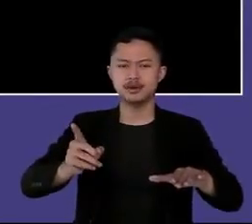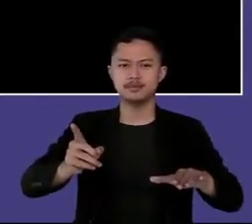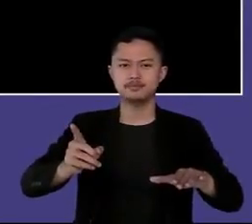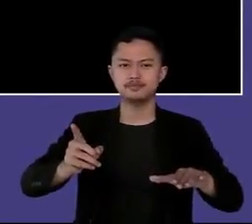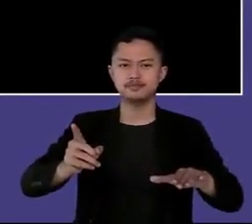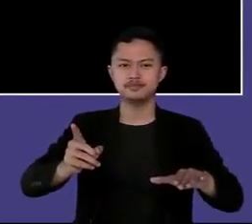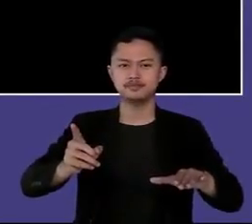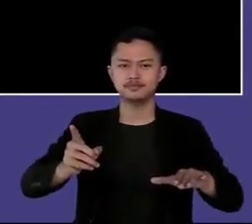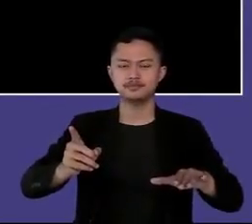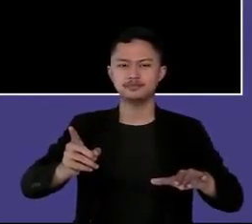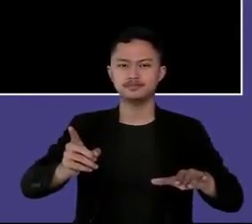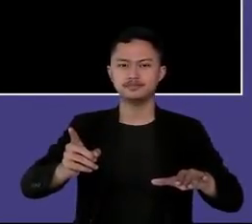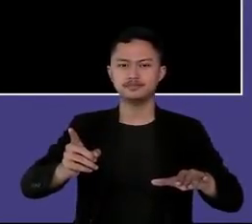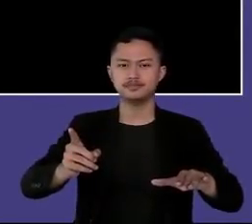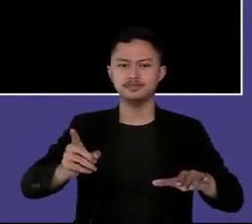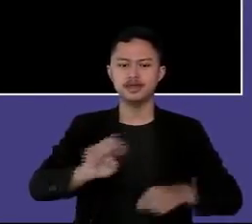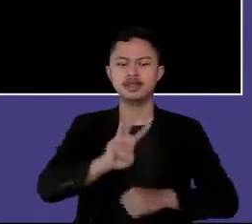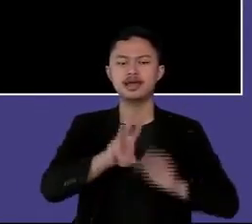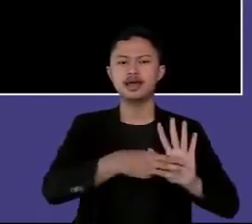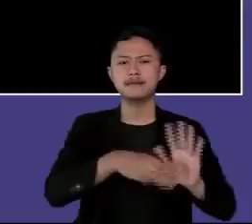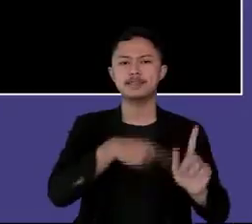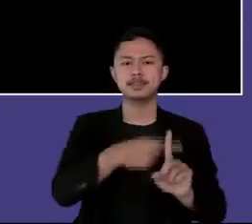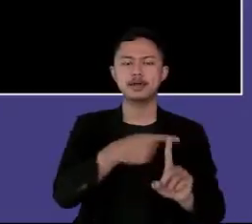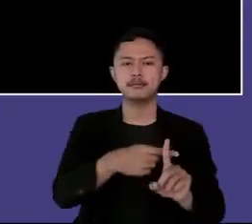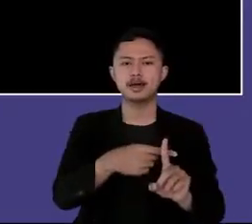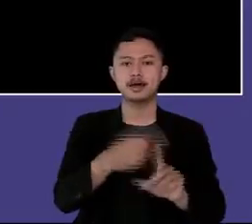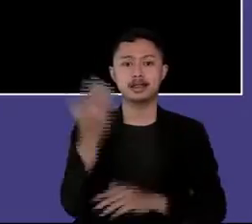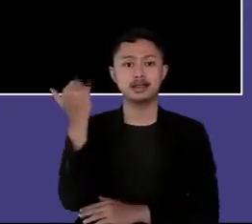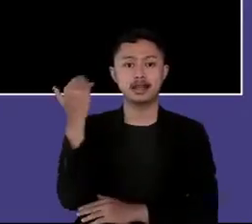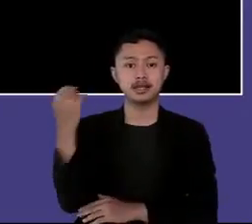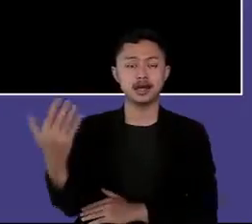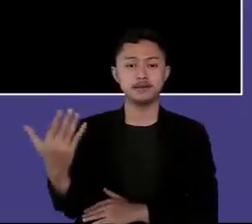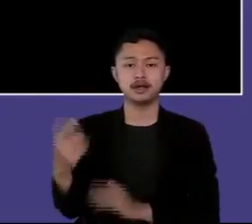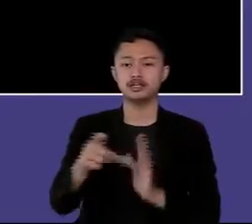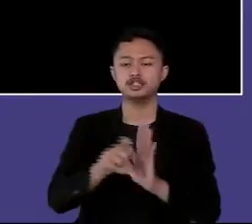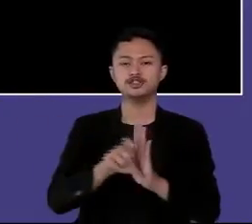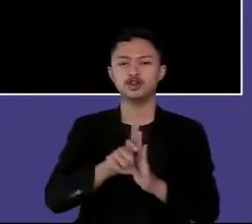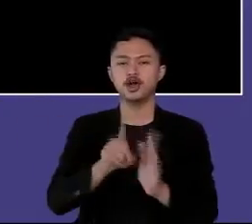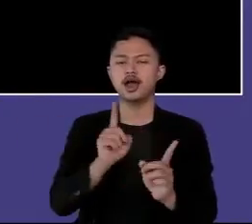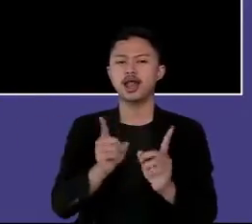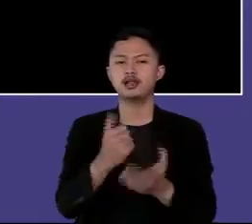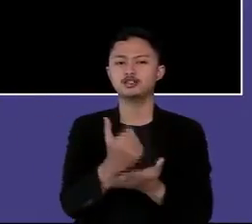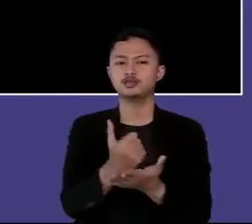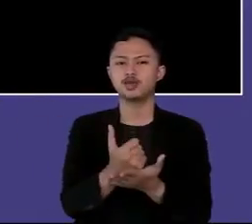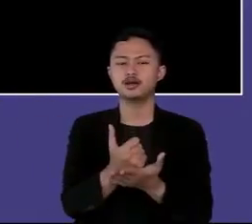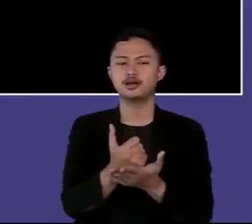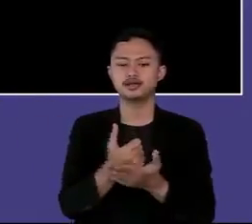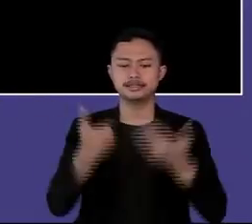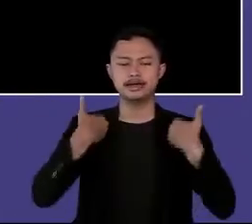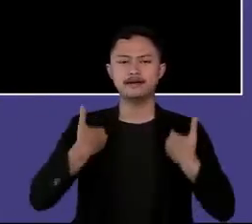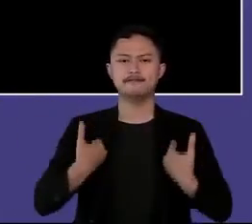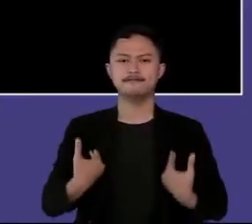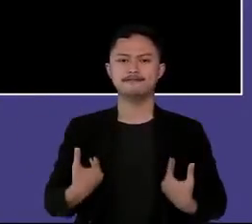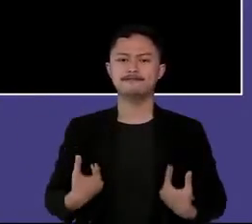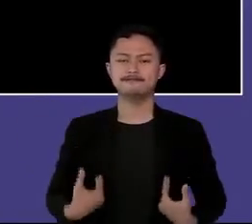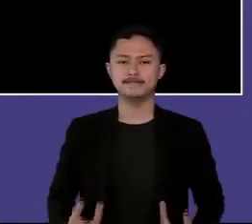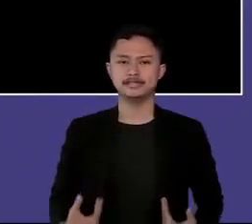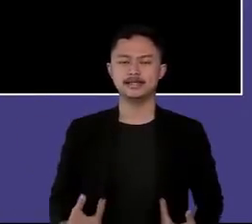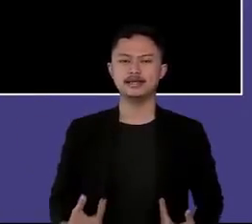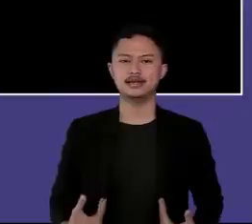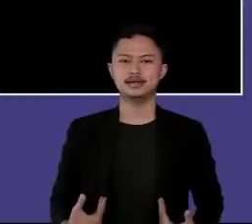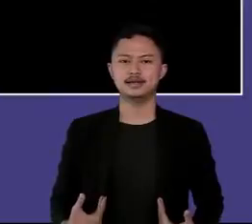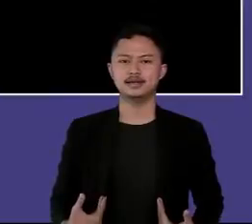hai Hai ditambahkan juga 3 m ini karena itu tadi bahwa pertahanan tubuh juga akan bisa